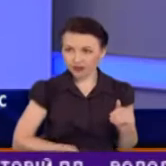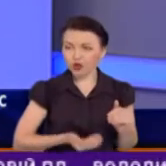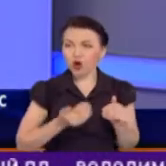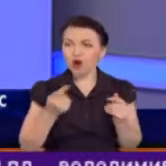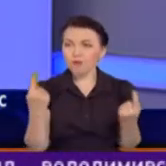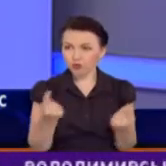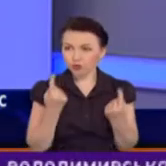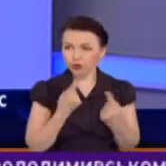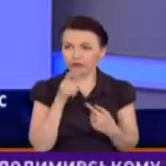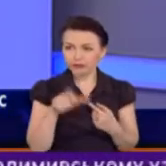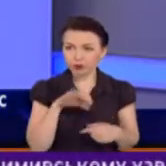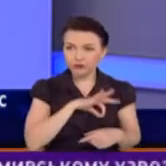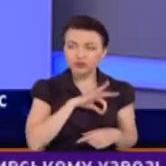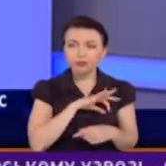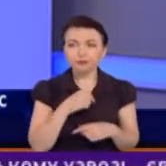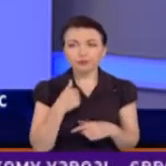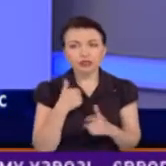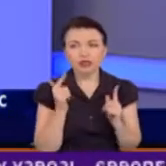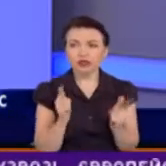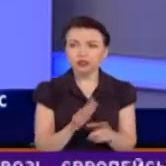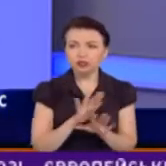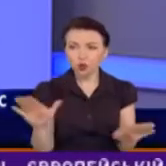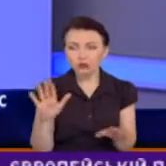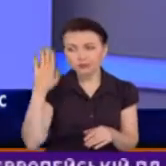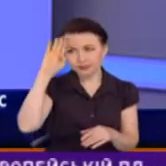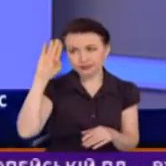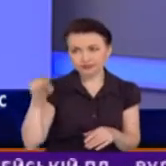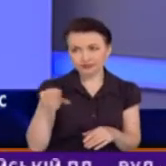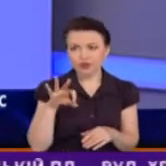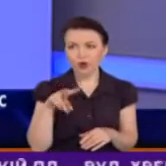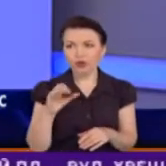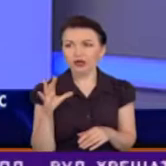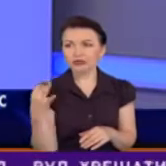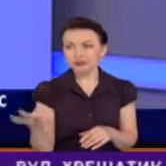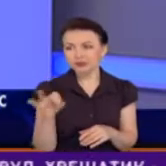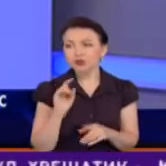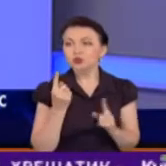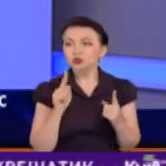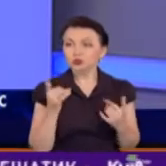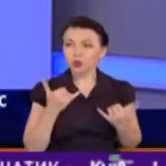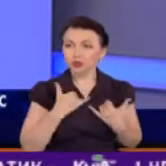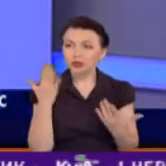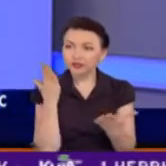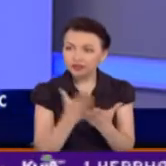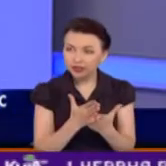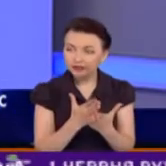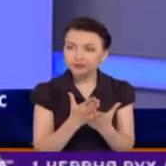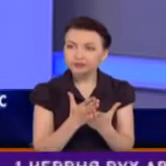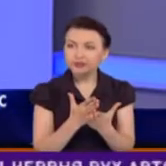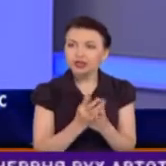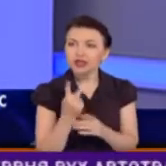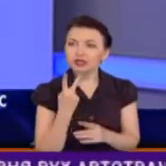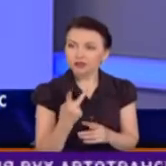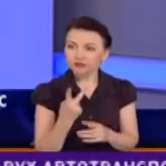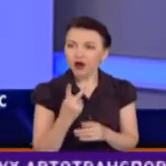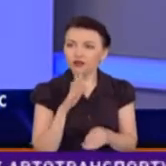побутового споживача. Дивіться, я не згодна тут з паном Олексієм. Чудово буває. Тому що у нас є два